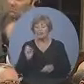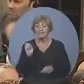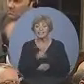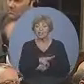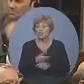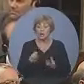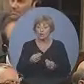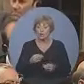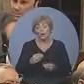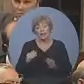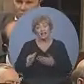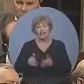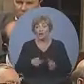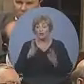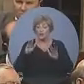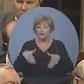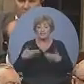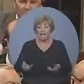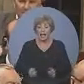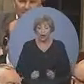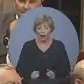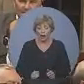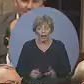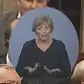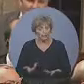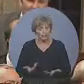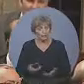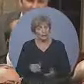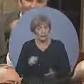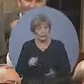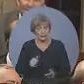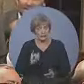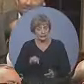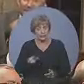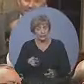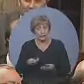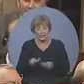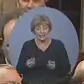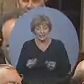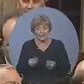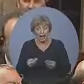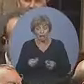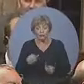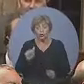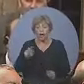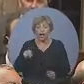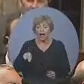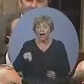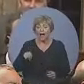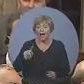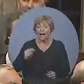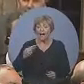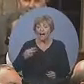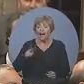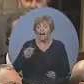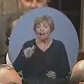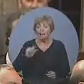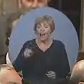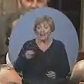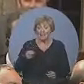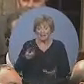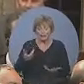inquiète, les biologistes voudraient avoir plus de détails sur ce déversement pour enquêter. Est-ce que le ministre de l'Environnement peut nous indiquer